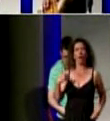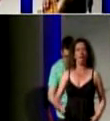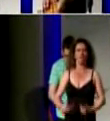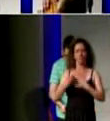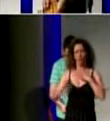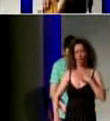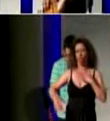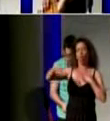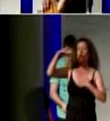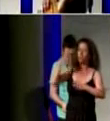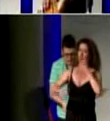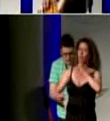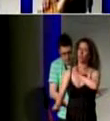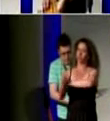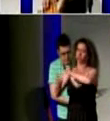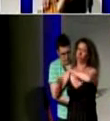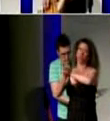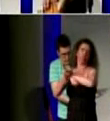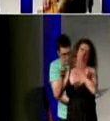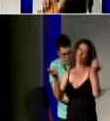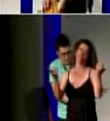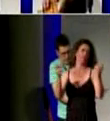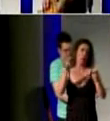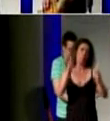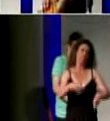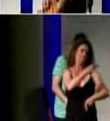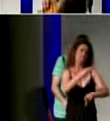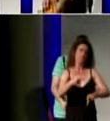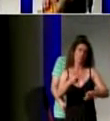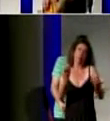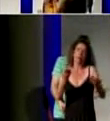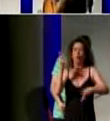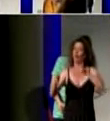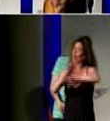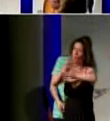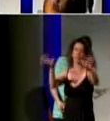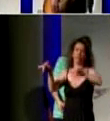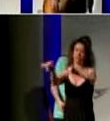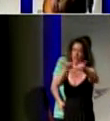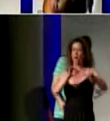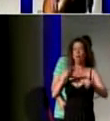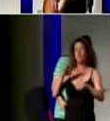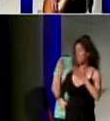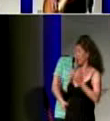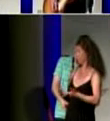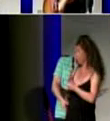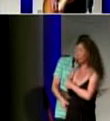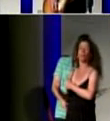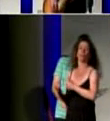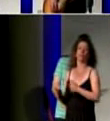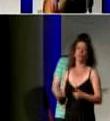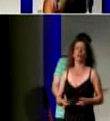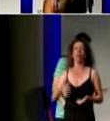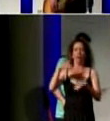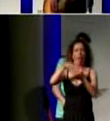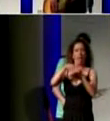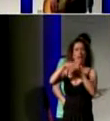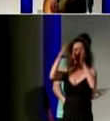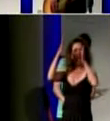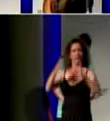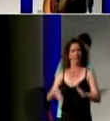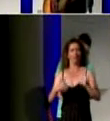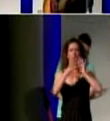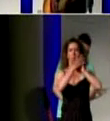enfance, comme un peu toutes les personnes handicapées, comme tout le monde finalement. Mais aujourd'hui, c'est un élève